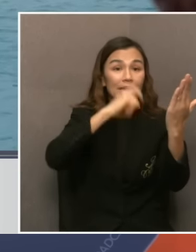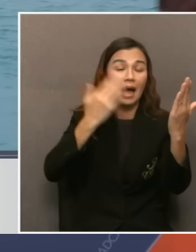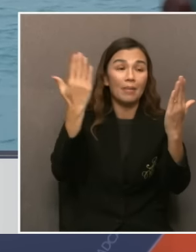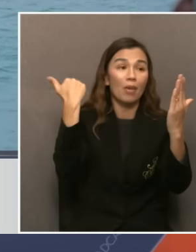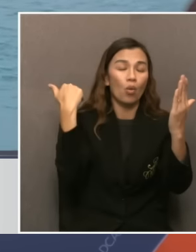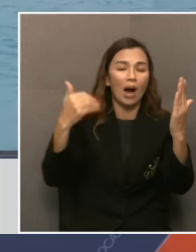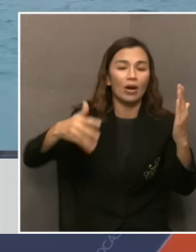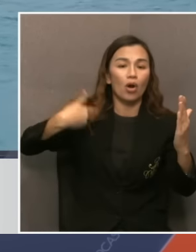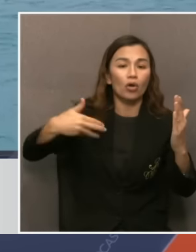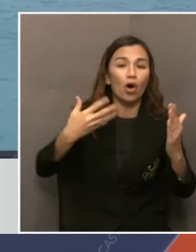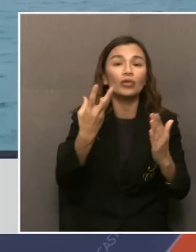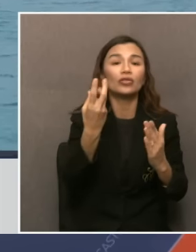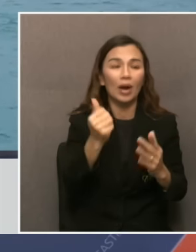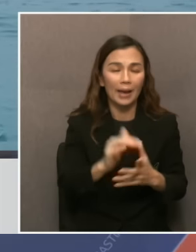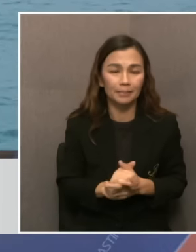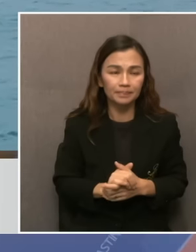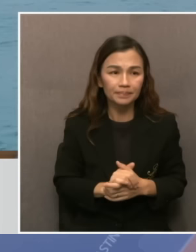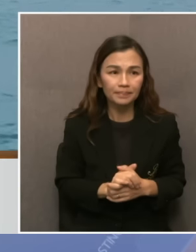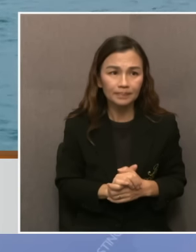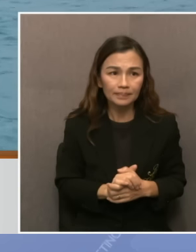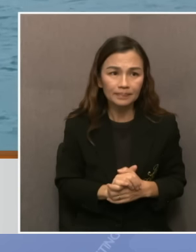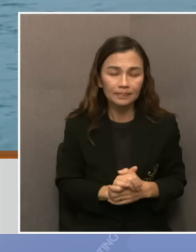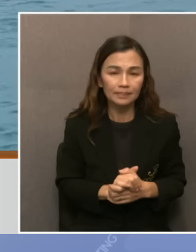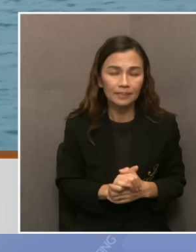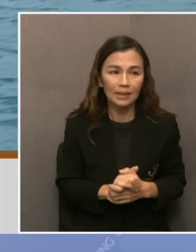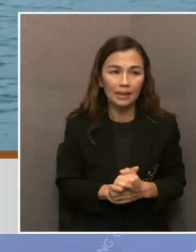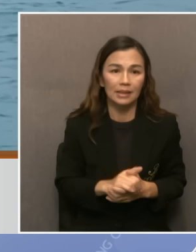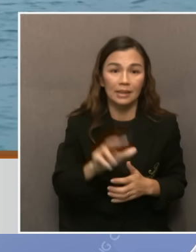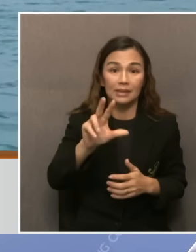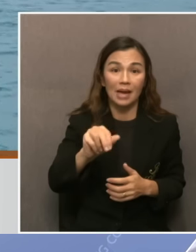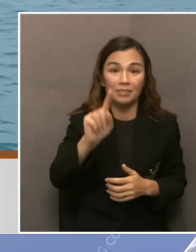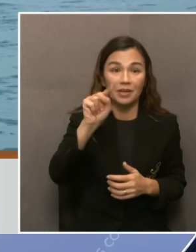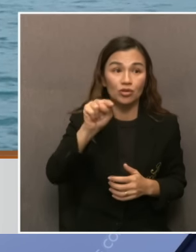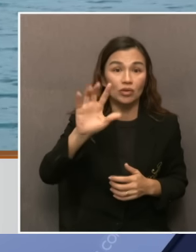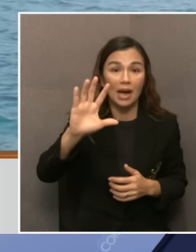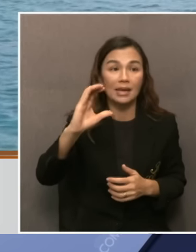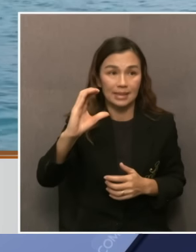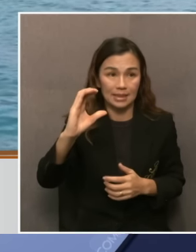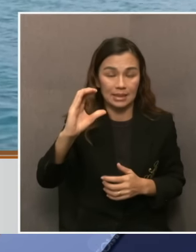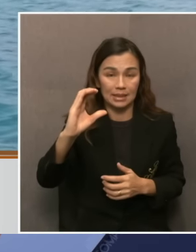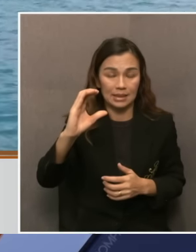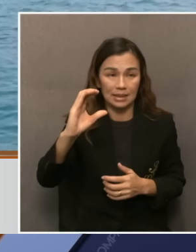ของคณะประมงเพิ่งส่งสัญญาณมาเนี่ย 31.5 องศาน